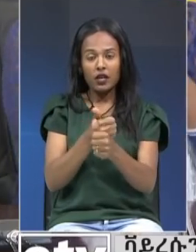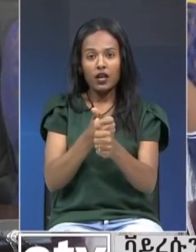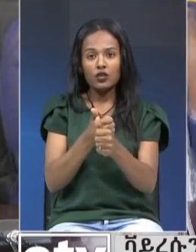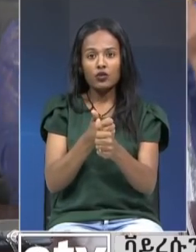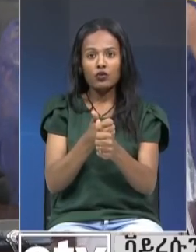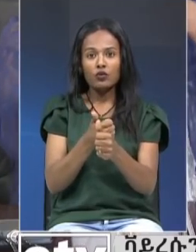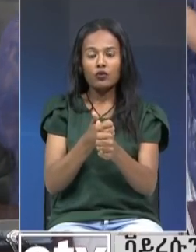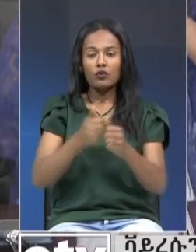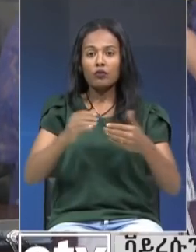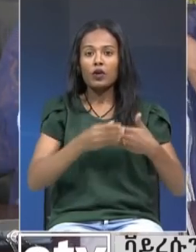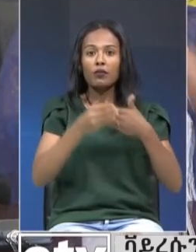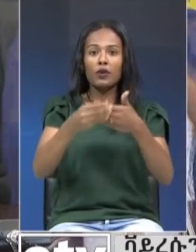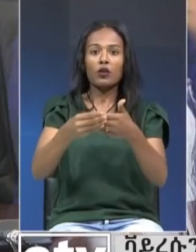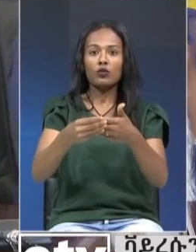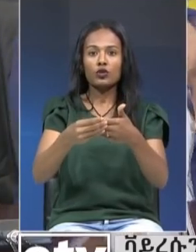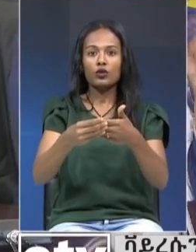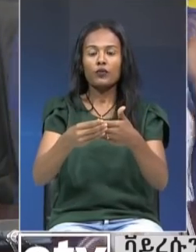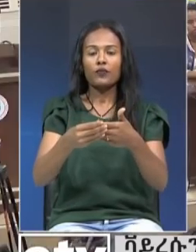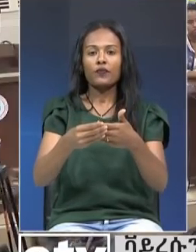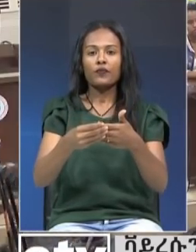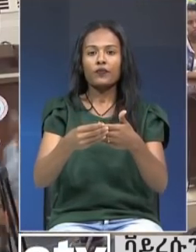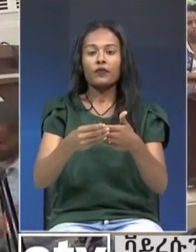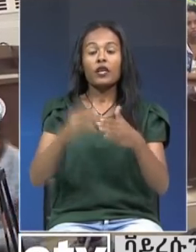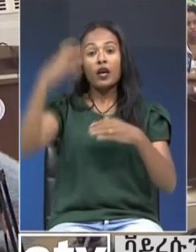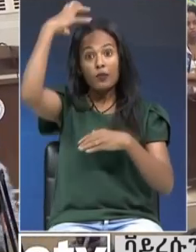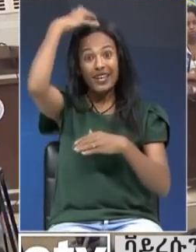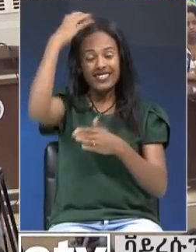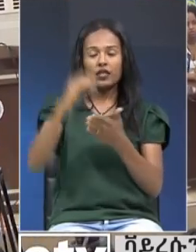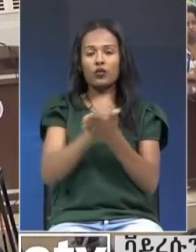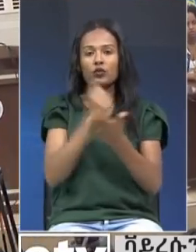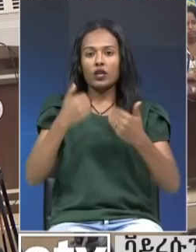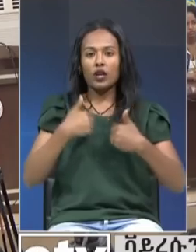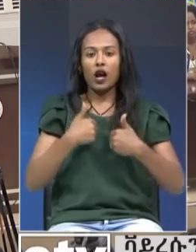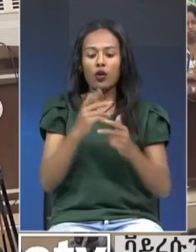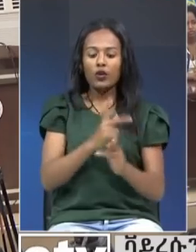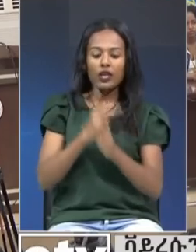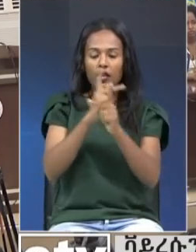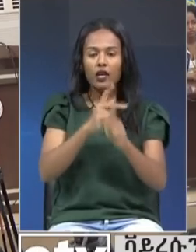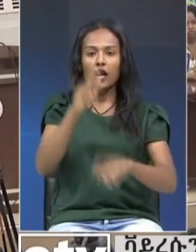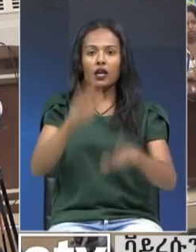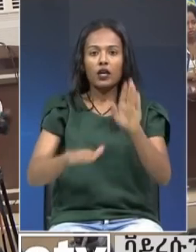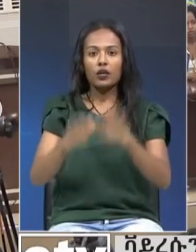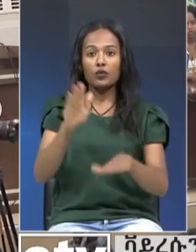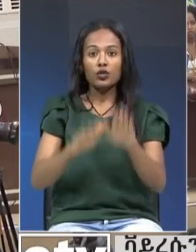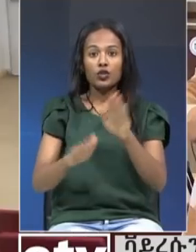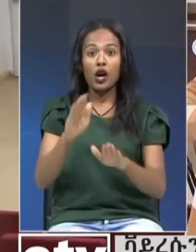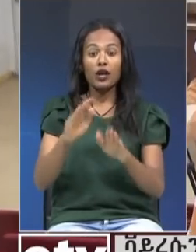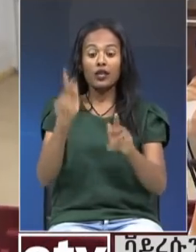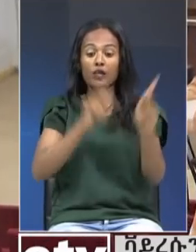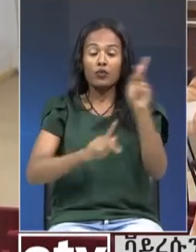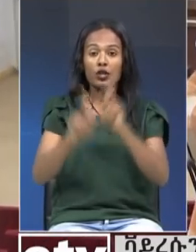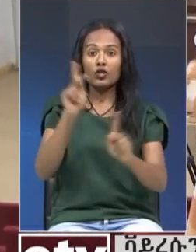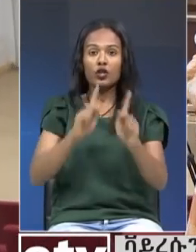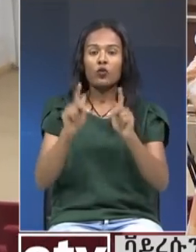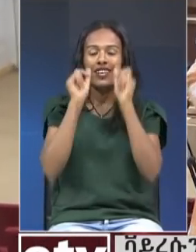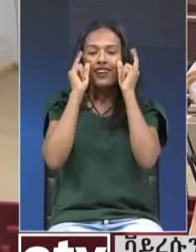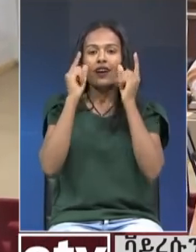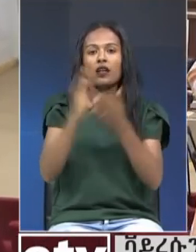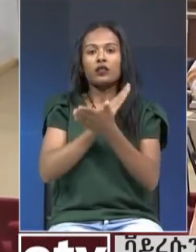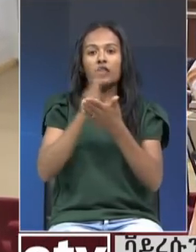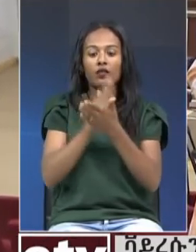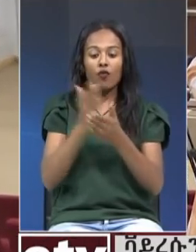የምንጠቀማቸው መመርመሪያዎች ለዚህ ስራ መዋል ይችላሉ። መንግስት እየወሰደ ካለው የጥንቃቄ እርምጃ ጎን ለጎን ግን የህብረተሰቡ የነቃ